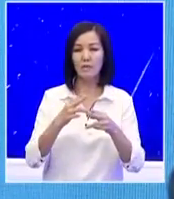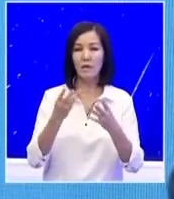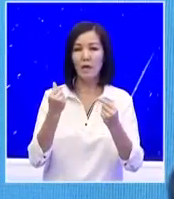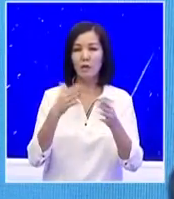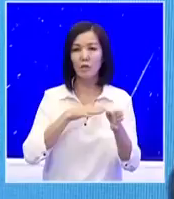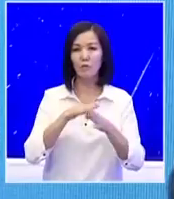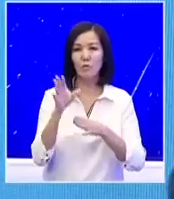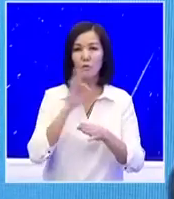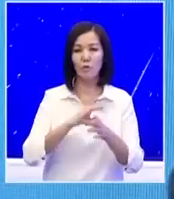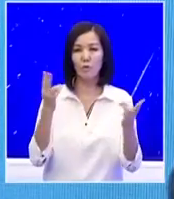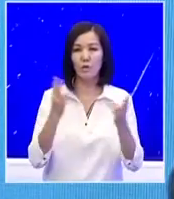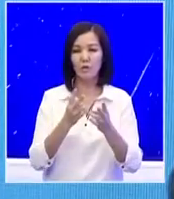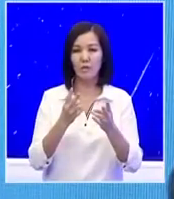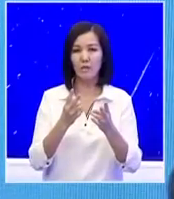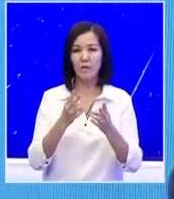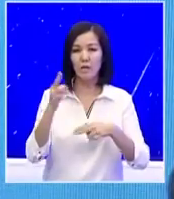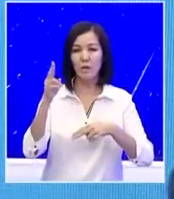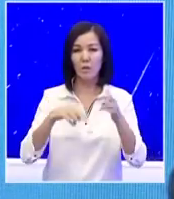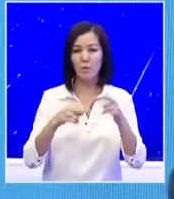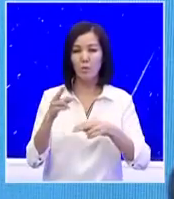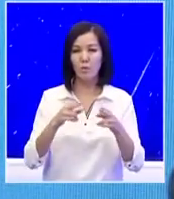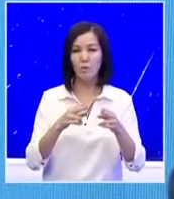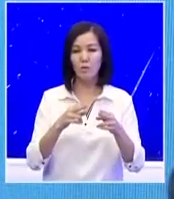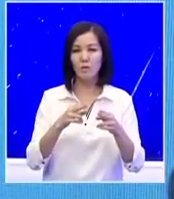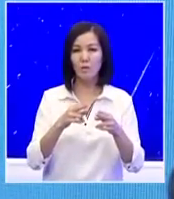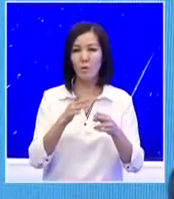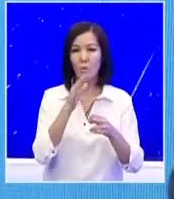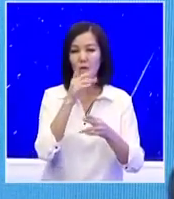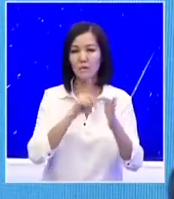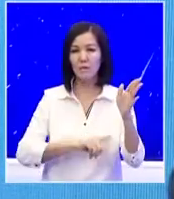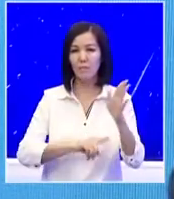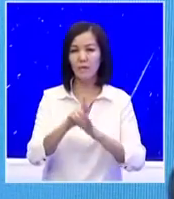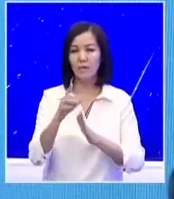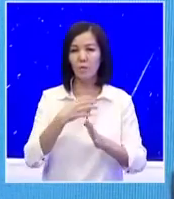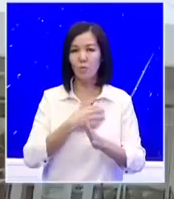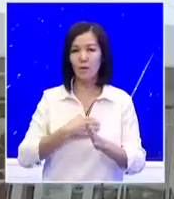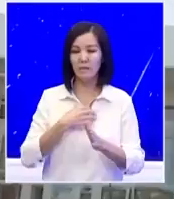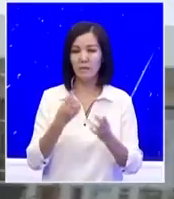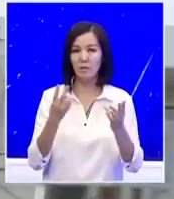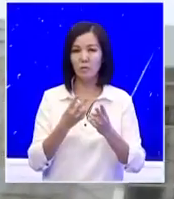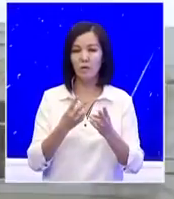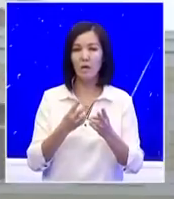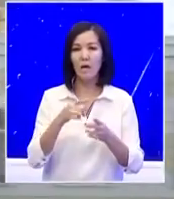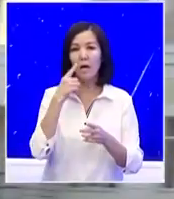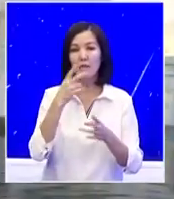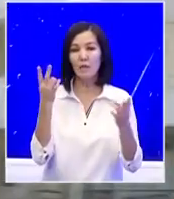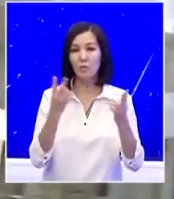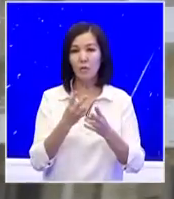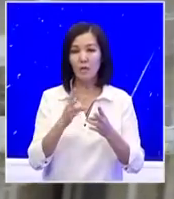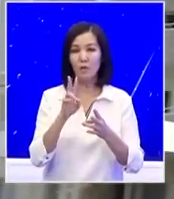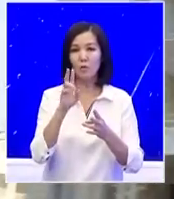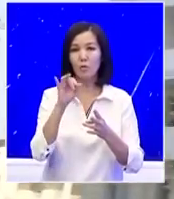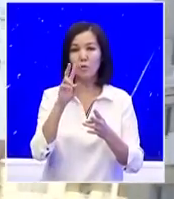қамтамасыз етсін. Құрылыс маусымы уақытында басталудың маңызы өте зор. Айта кету керек, өңірімізде нұрлы